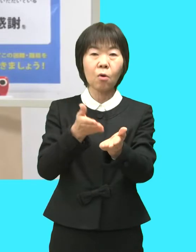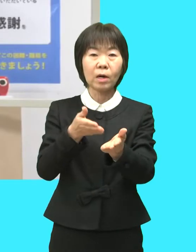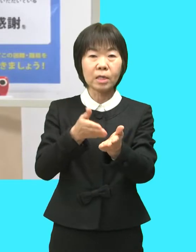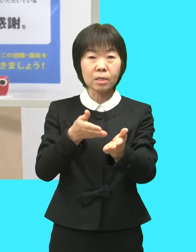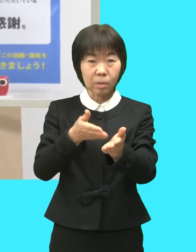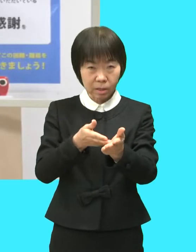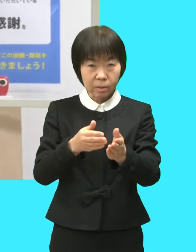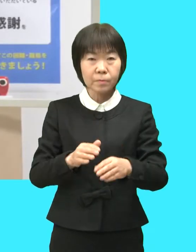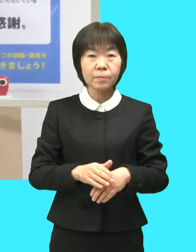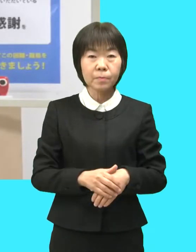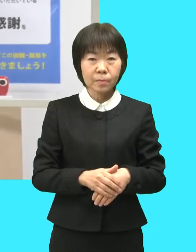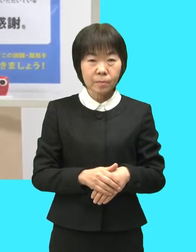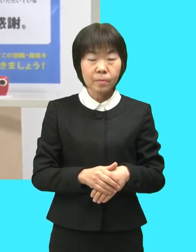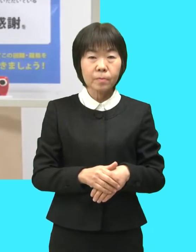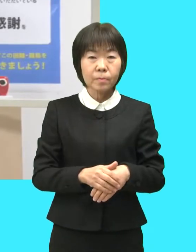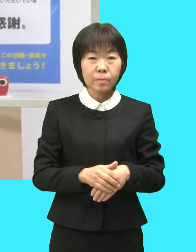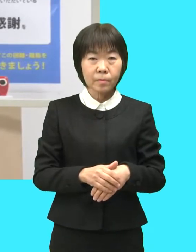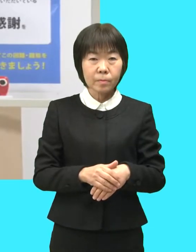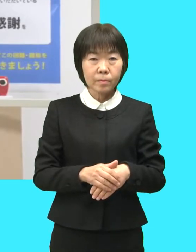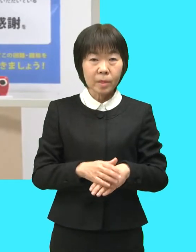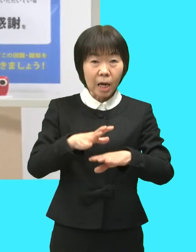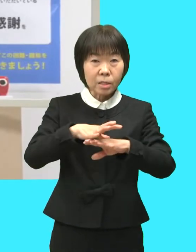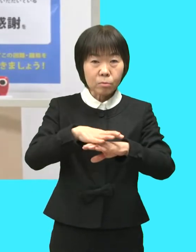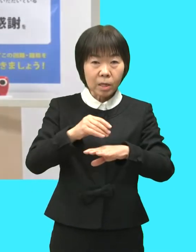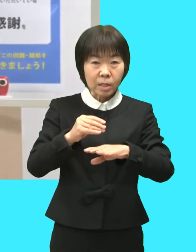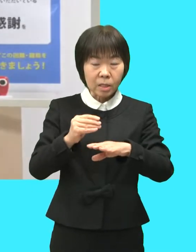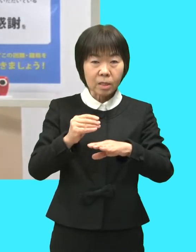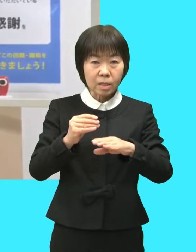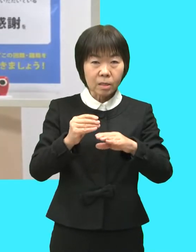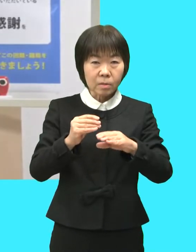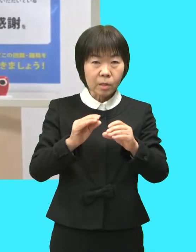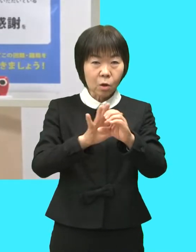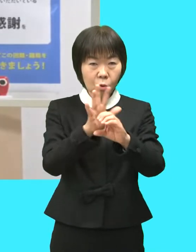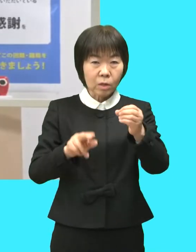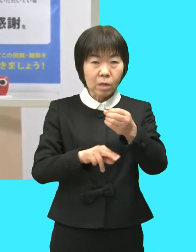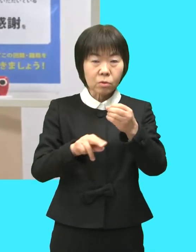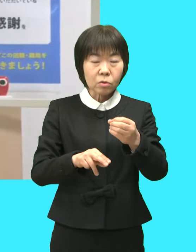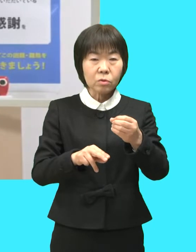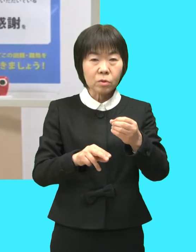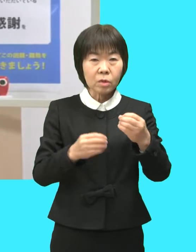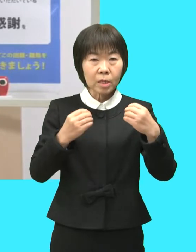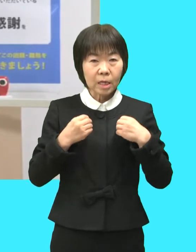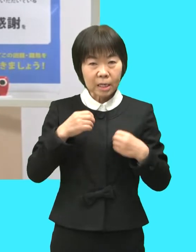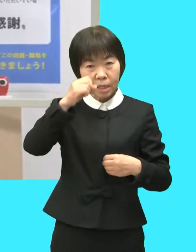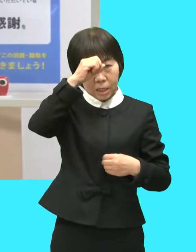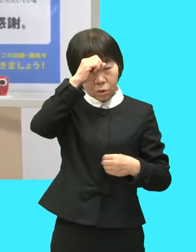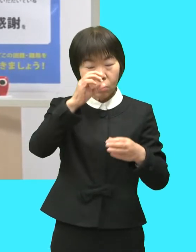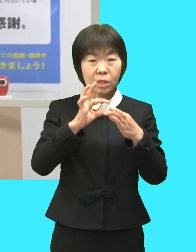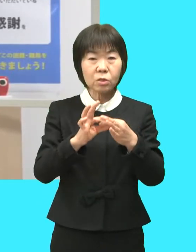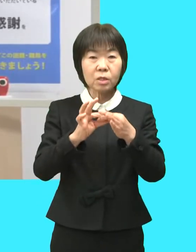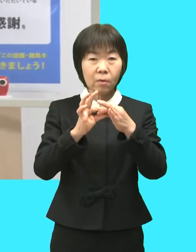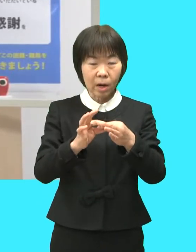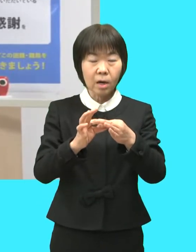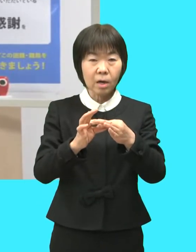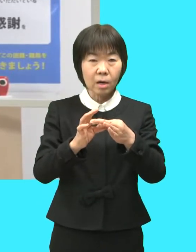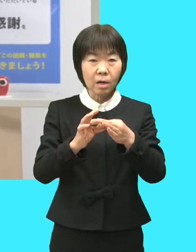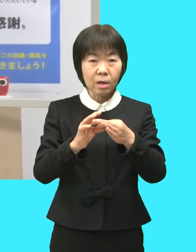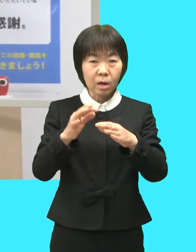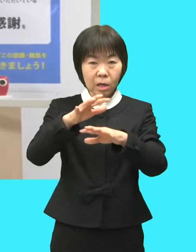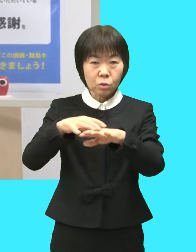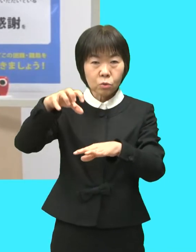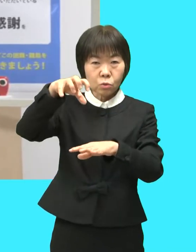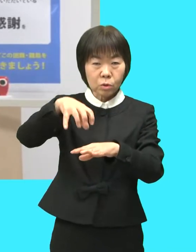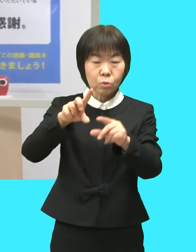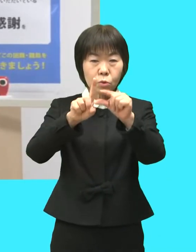ししてまいります。はじめに新型コロナウイルス感染症につきましては、都市部